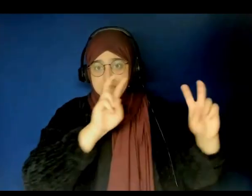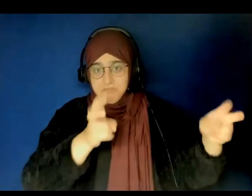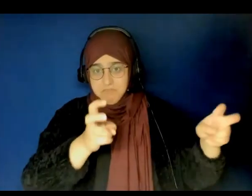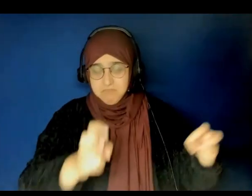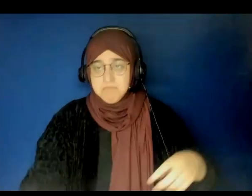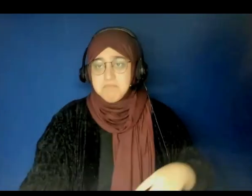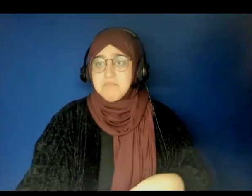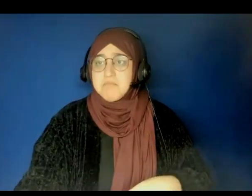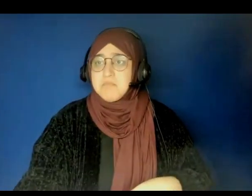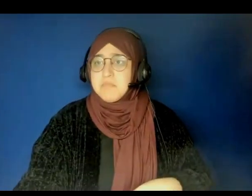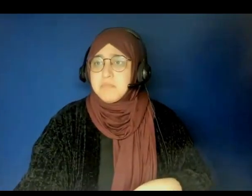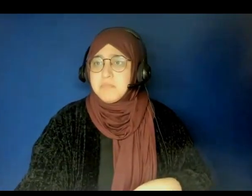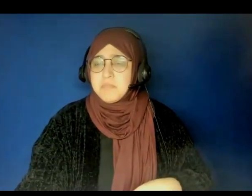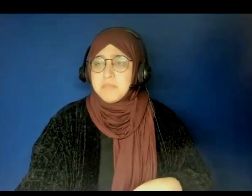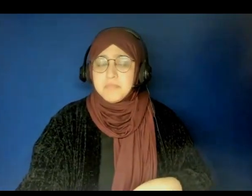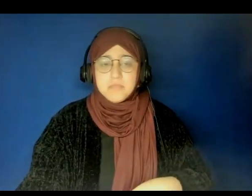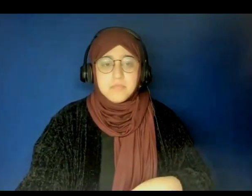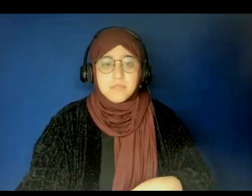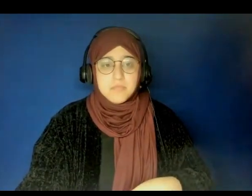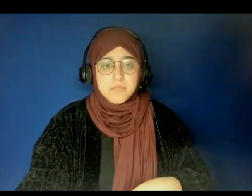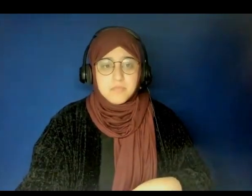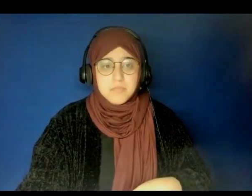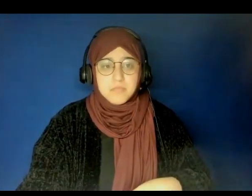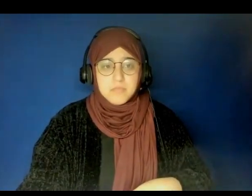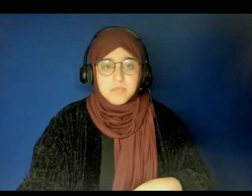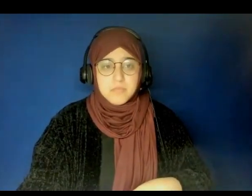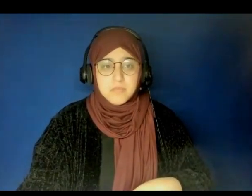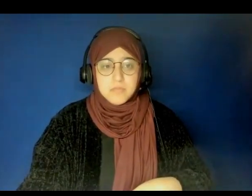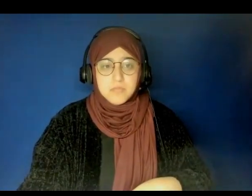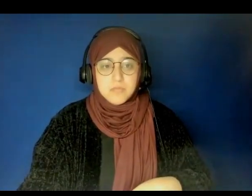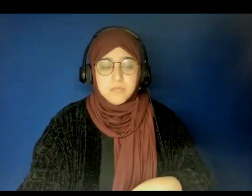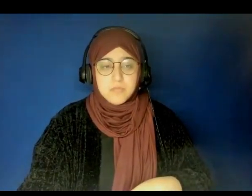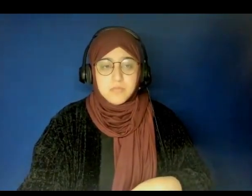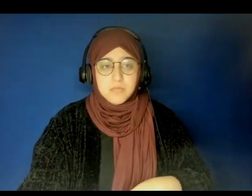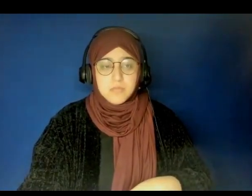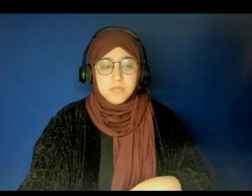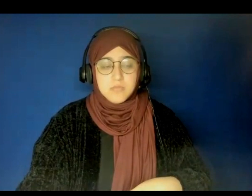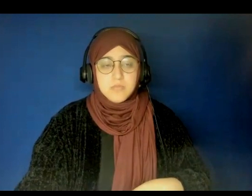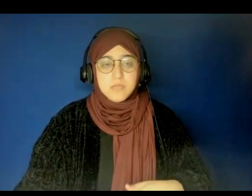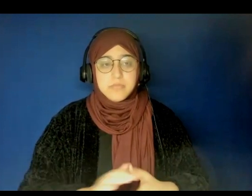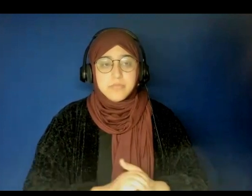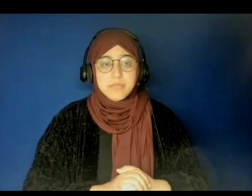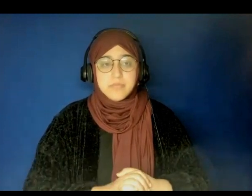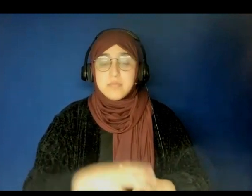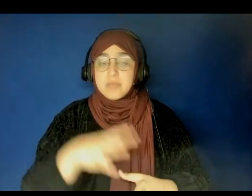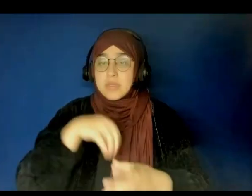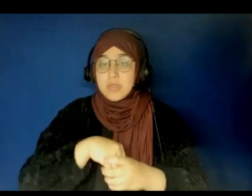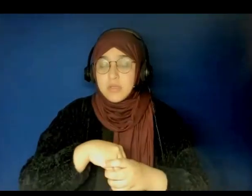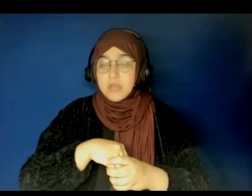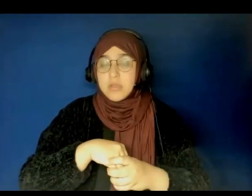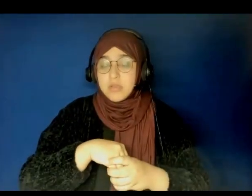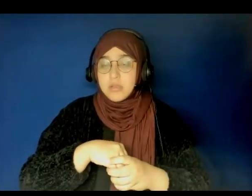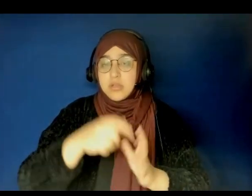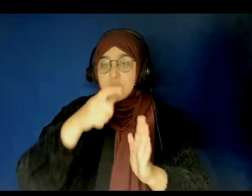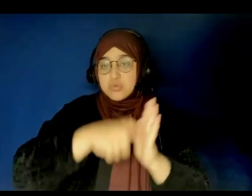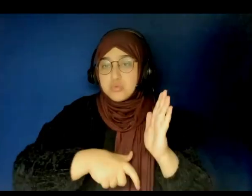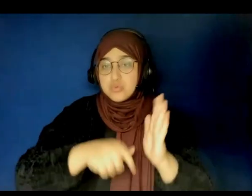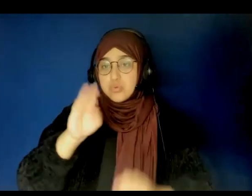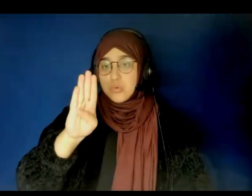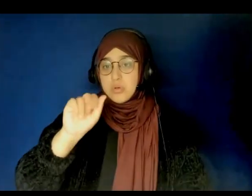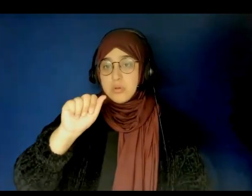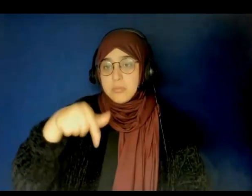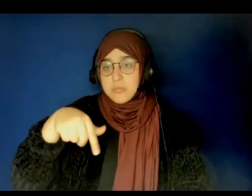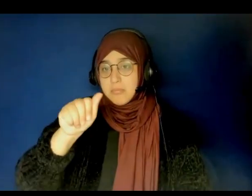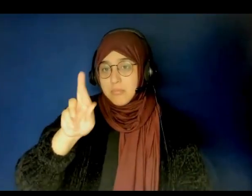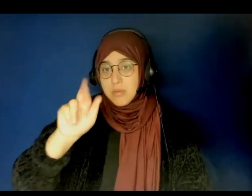الْوَصِيَّةُ لِلْوَالِدَيْنِ وَالْأَقْرَبِينَ بِالْمَعْرُوفِ حَقًّا عَلَى الْمُتَّقِينَ. In Surah Al-Baqarah, he says, prescribed for